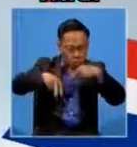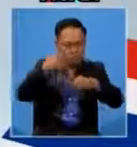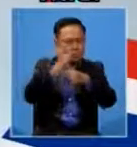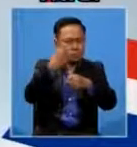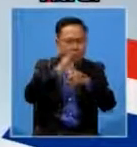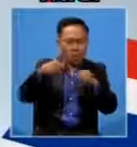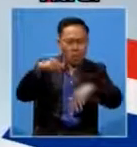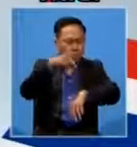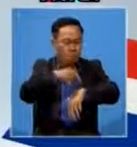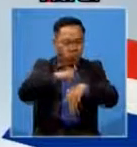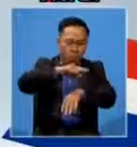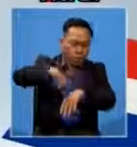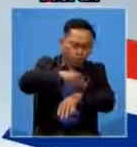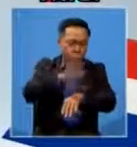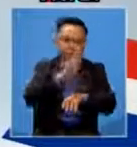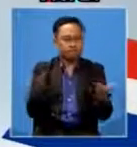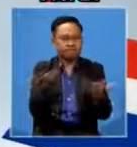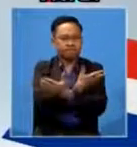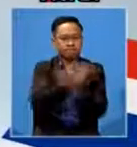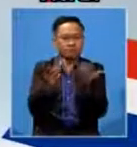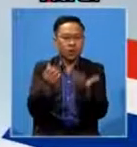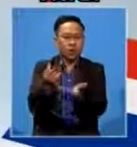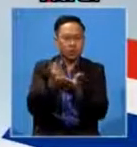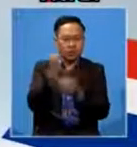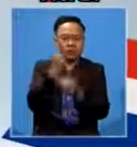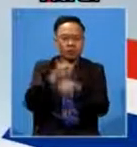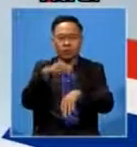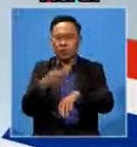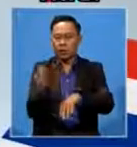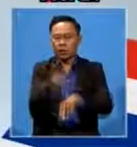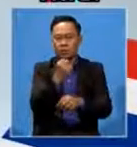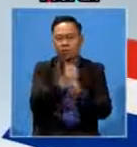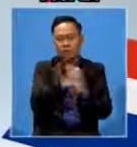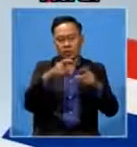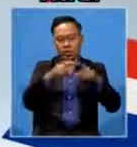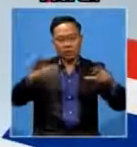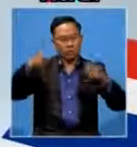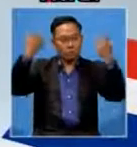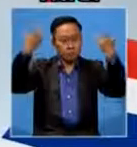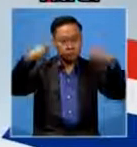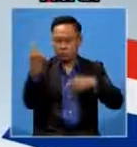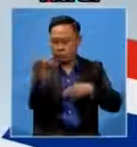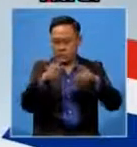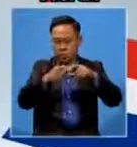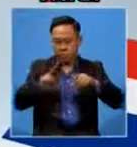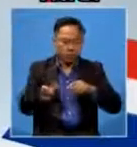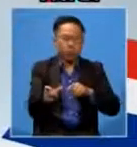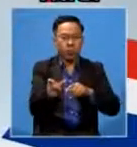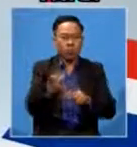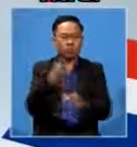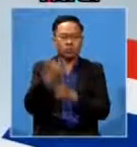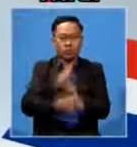เพื่ออำนวยความสะดวกแก่ผู้ใช้บริการซึ่งสามารถเข้าถึงบริการด้วยบัตรประจำตัวประชาชนเพียงใบเดียวมีบริ